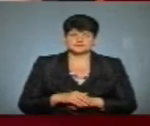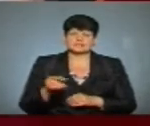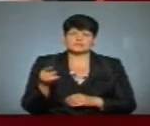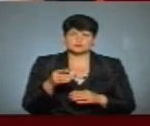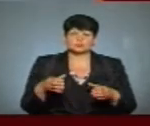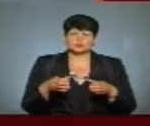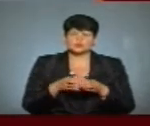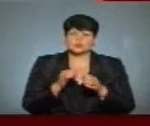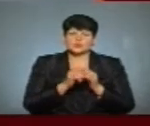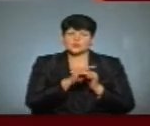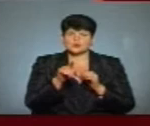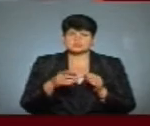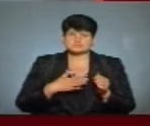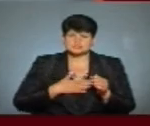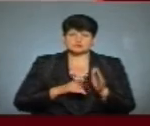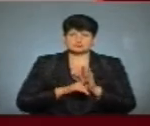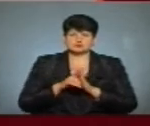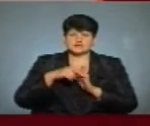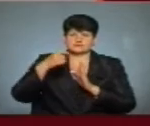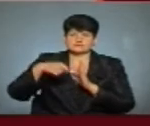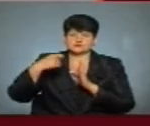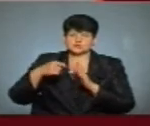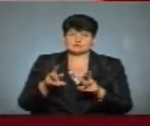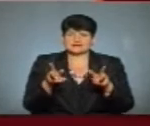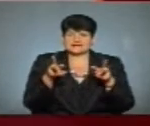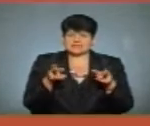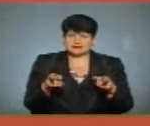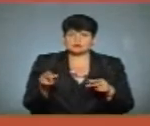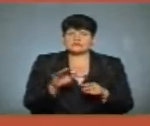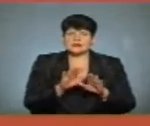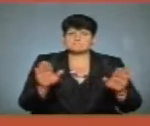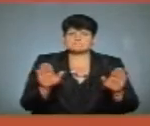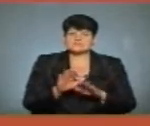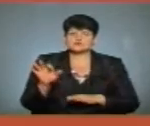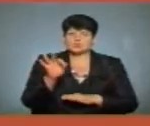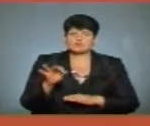Тернопільський гурт «Кожен з нас» розпочав зйомки кліпу на пісню про Тернопіль.